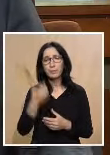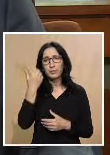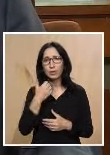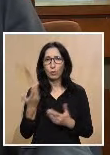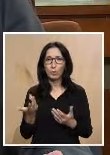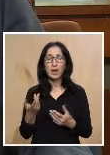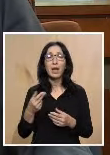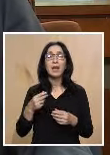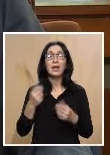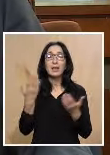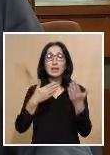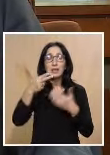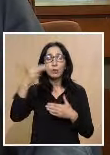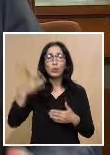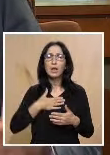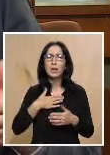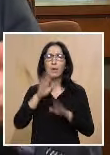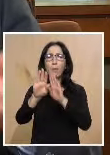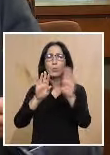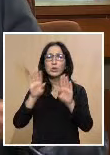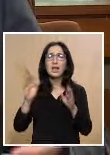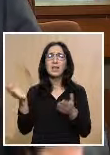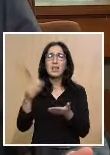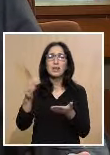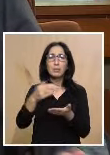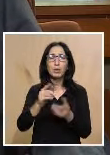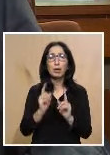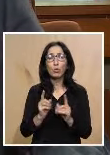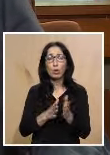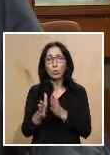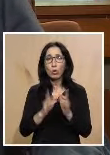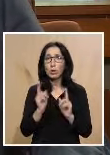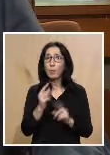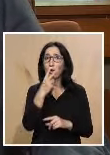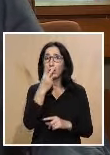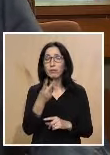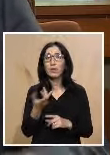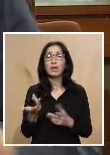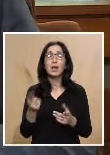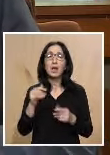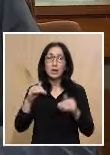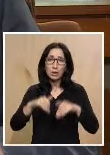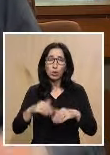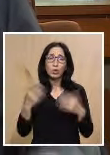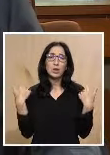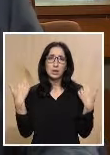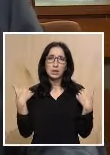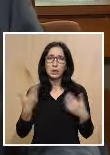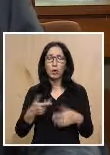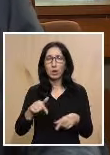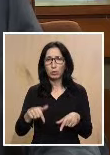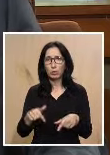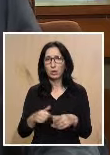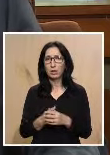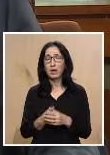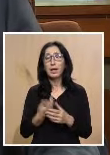Добре. Института има музейна сбирка, която могат да посетят хората, които решат да дойдат да се разходят наоколо. Е много хубава природата.